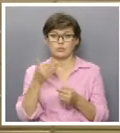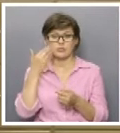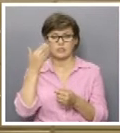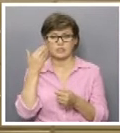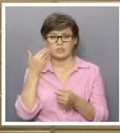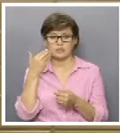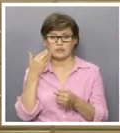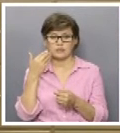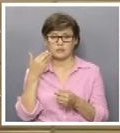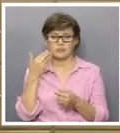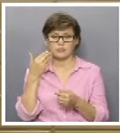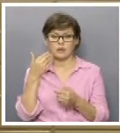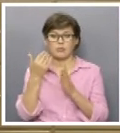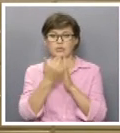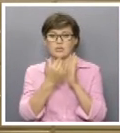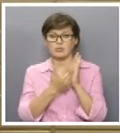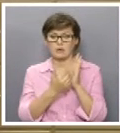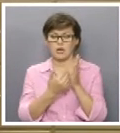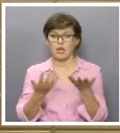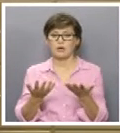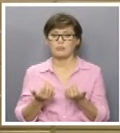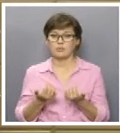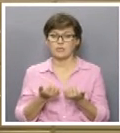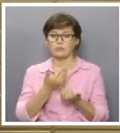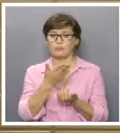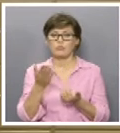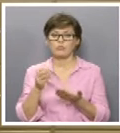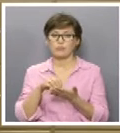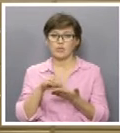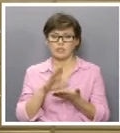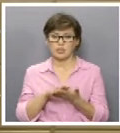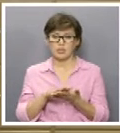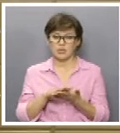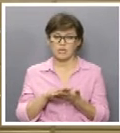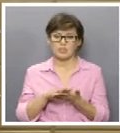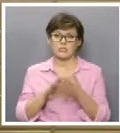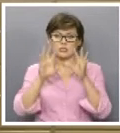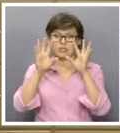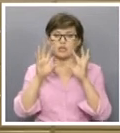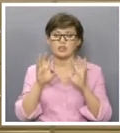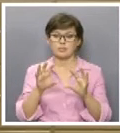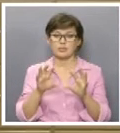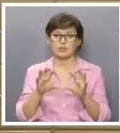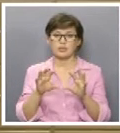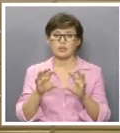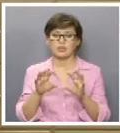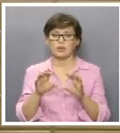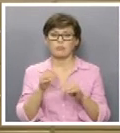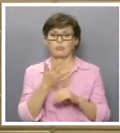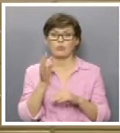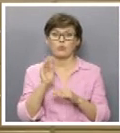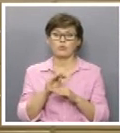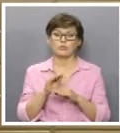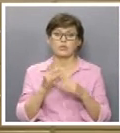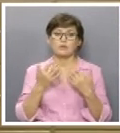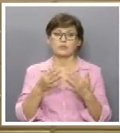жеңілдетілген бағдарлама қабылданды, ол бекітілген бағдарлама. Бұл бағдарламаның та қосымша талаптарын